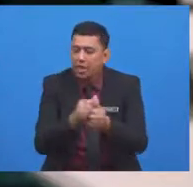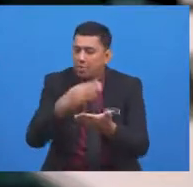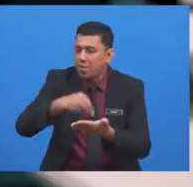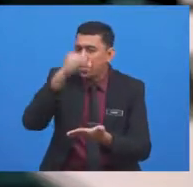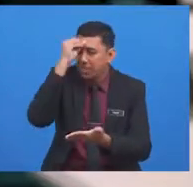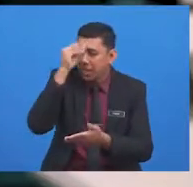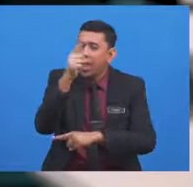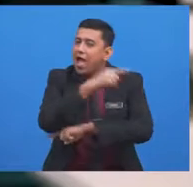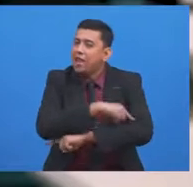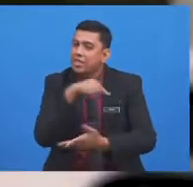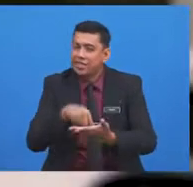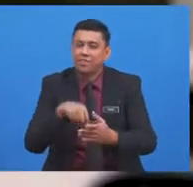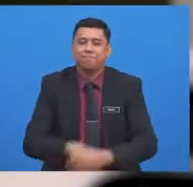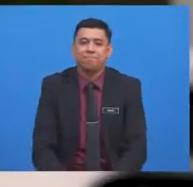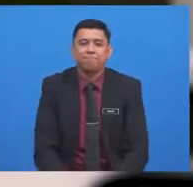pada hari ini.